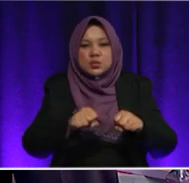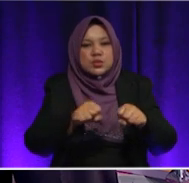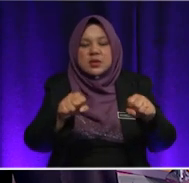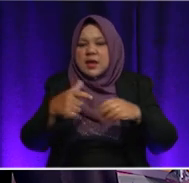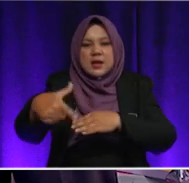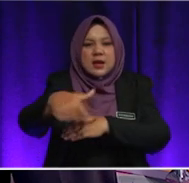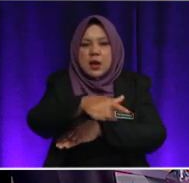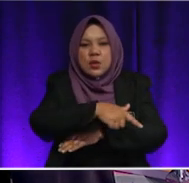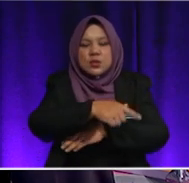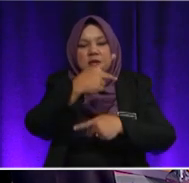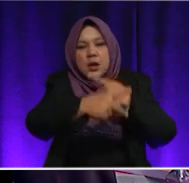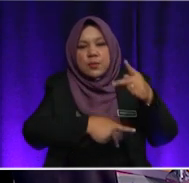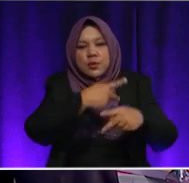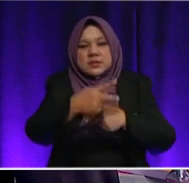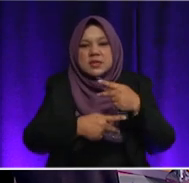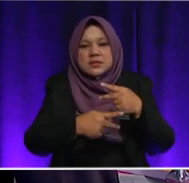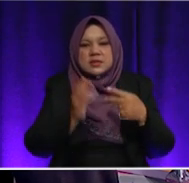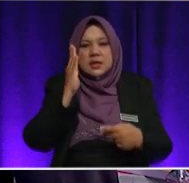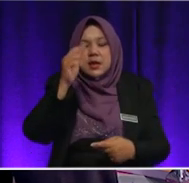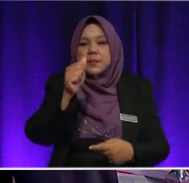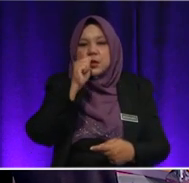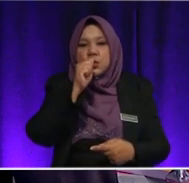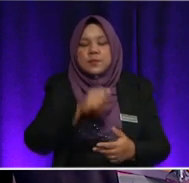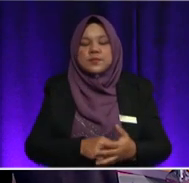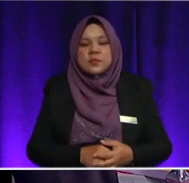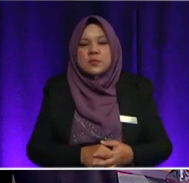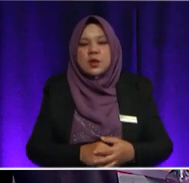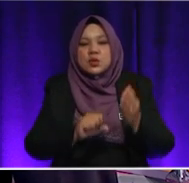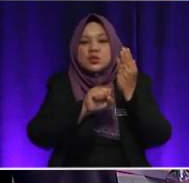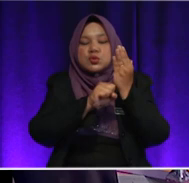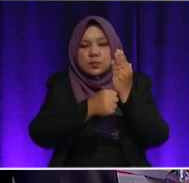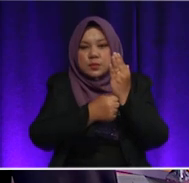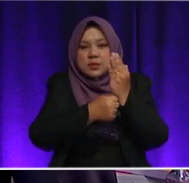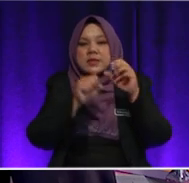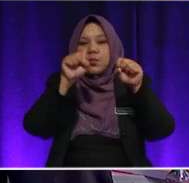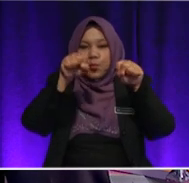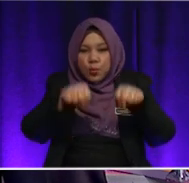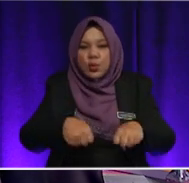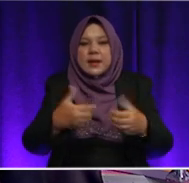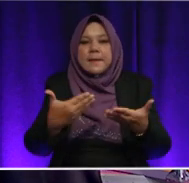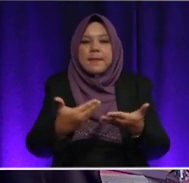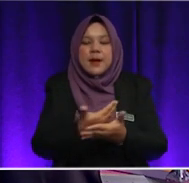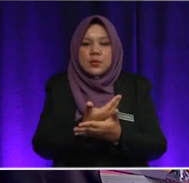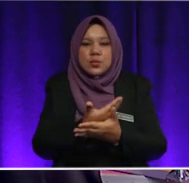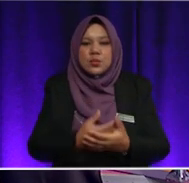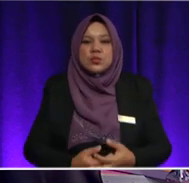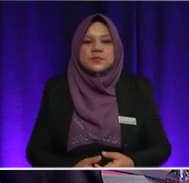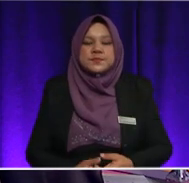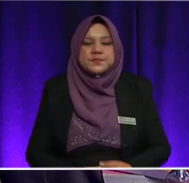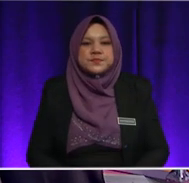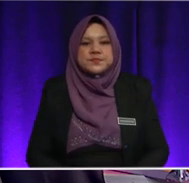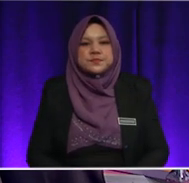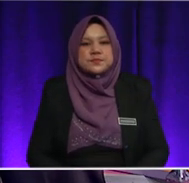diproses dan kita minum kalau gitu lah itu sumber tenaga boleh baharu Oke